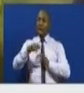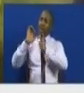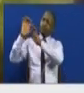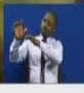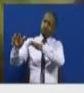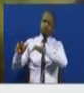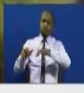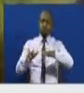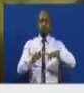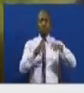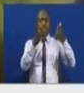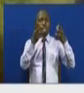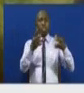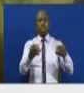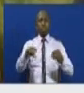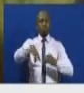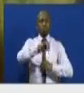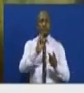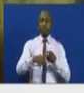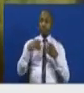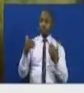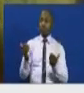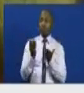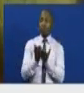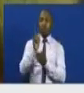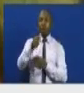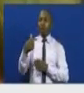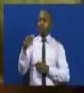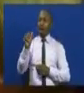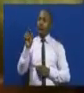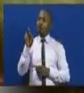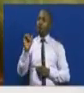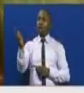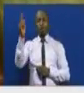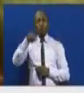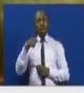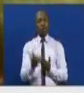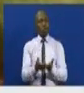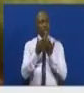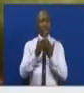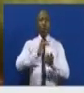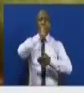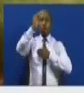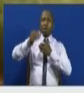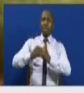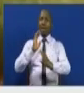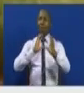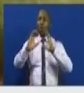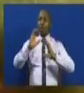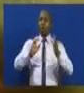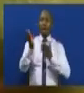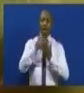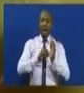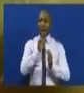Kwa kubwa tuwaombe watu wa TARURA, serikali tuangalie hiyo ijione iweze kutusaidia namna gani watarejesha mawasiliano kati ya halmashauri ya Nsimbo